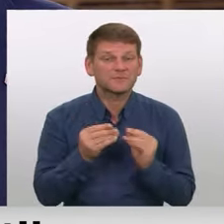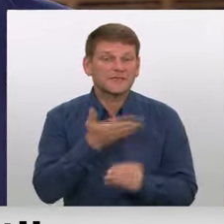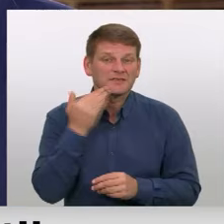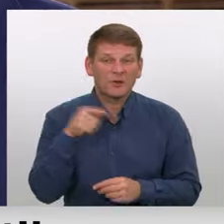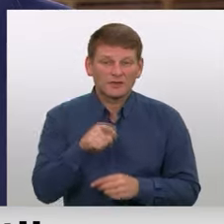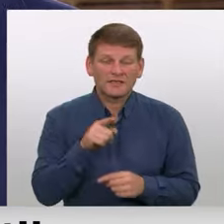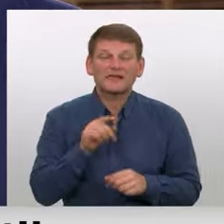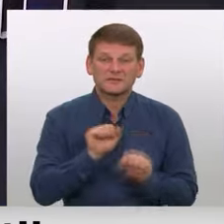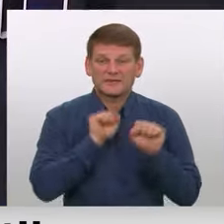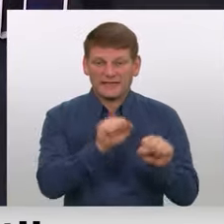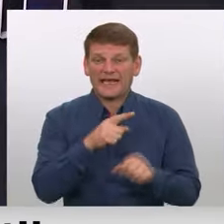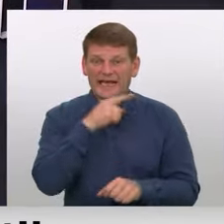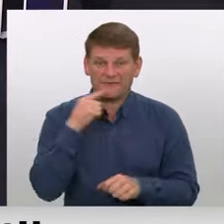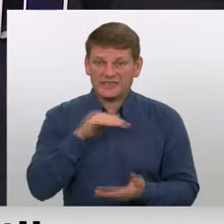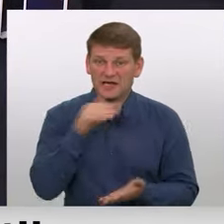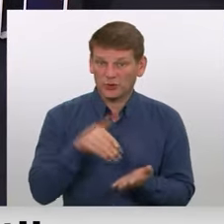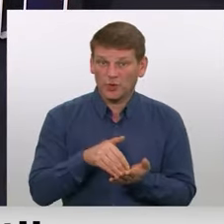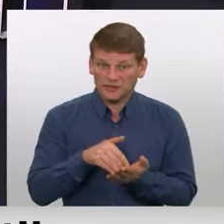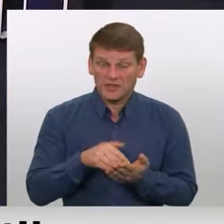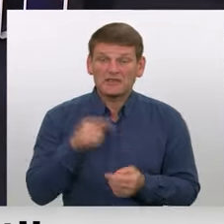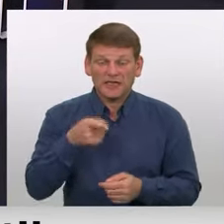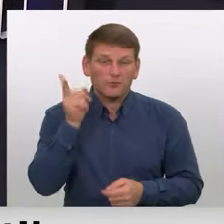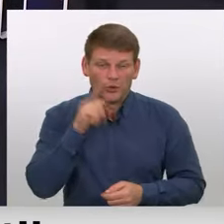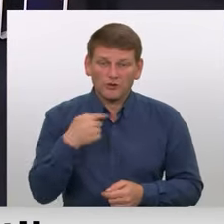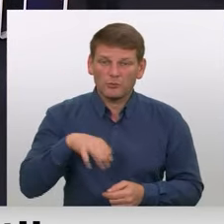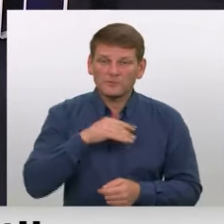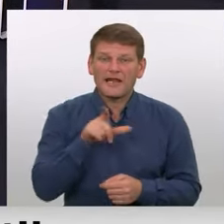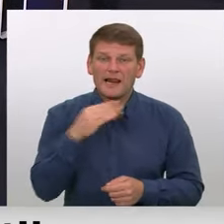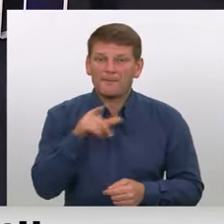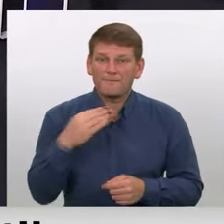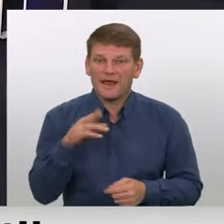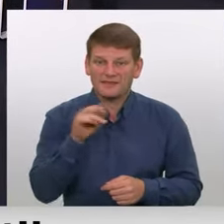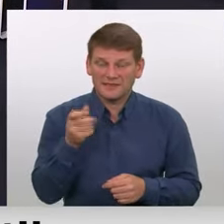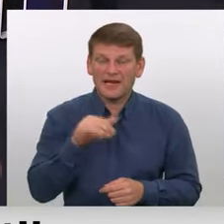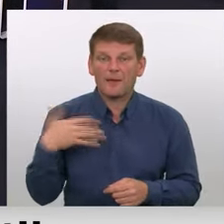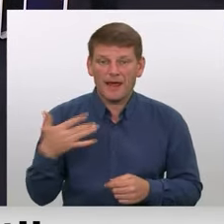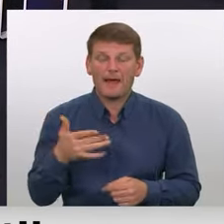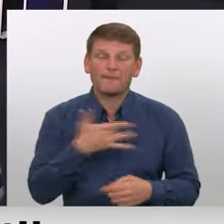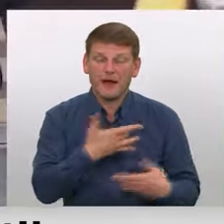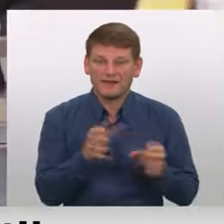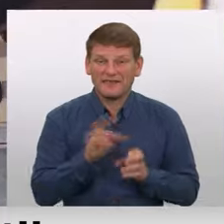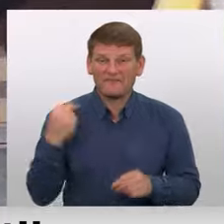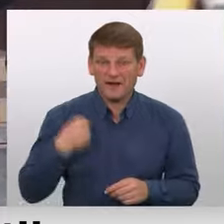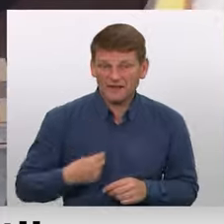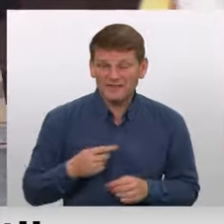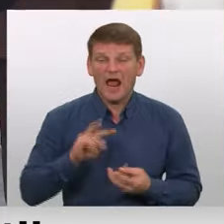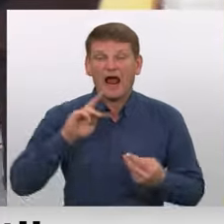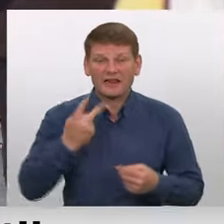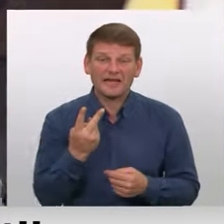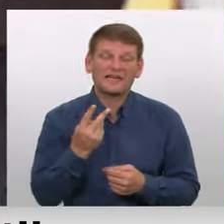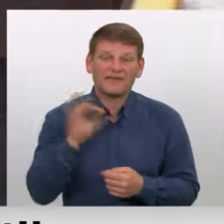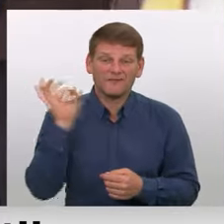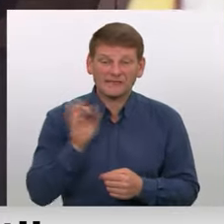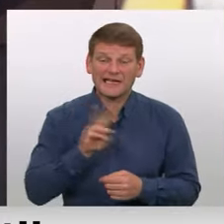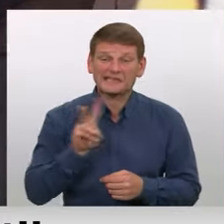te pro-krieviskās nostājas. Un tad, protams, mums vēl ir Le Penas labējā partija Francijā un alternatīva Vācijai, kas arī ir